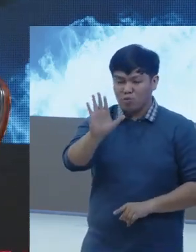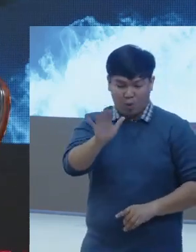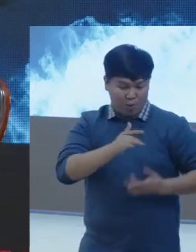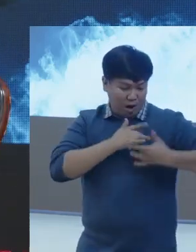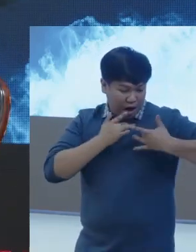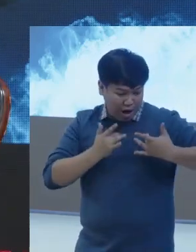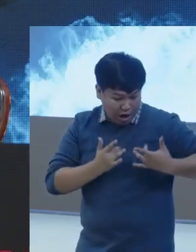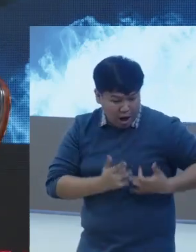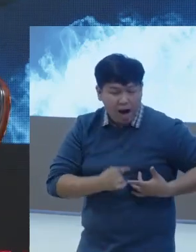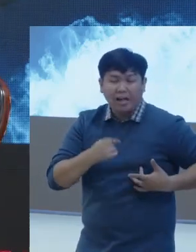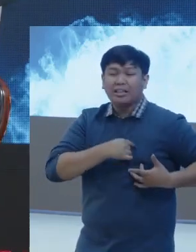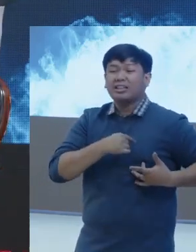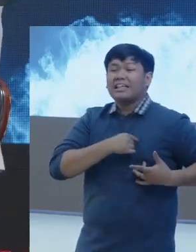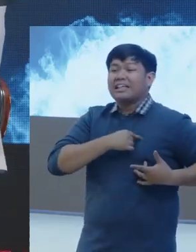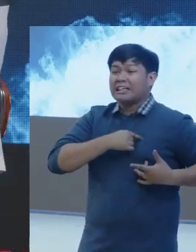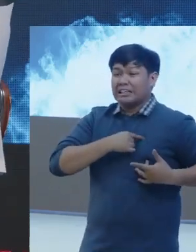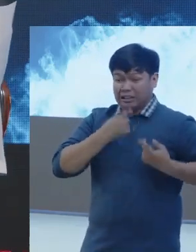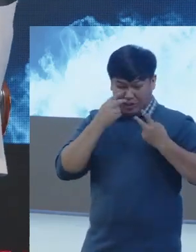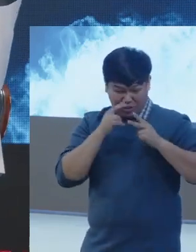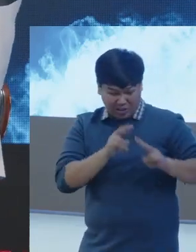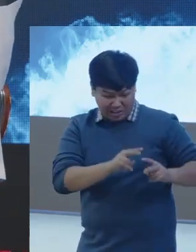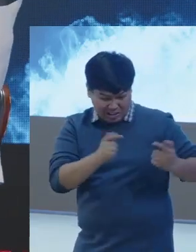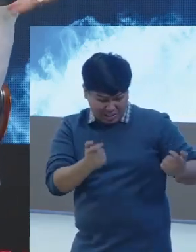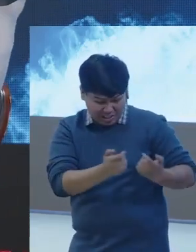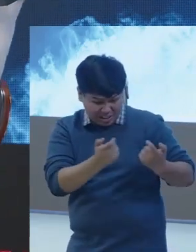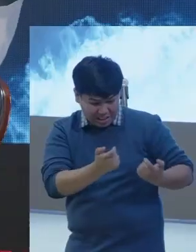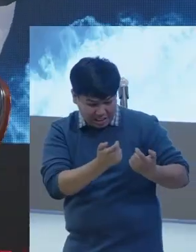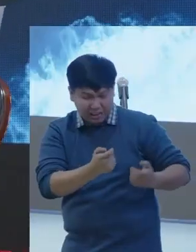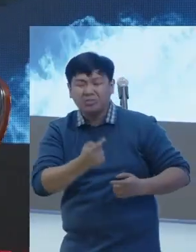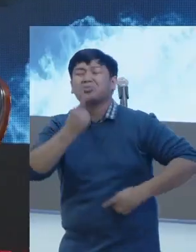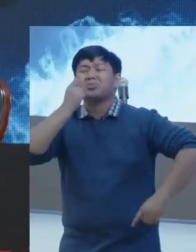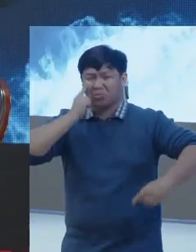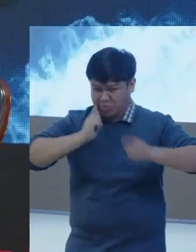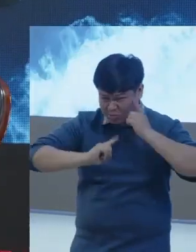kaugnayan sa akin, kung kayo ay magiging miyembro ng aking kaharian.